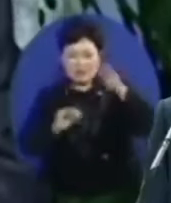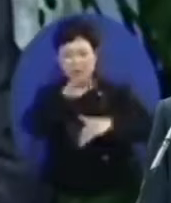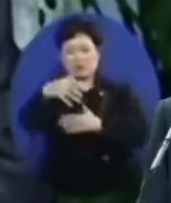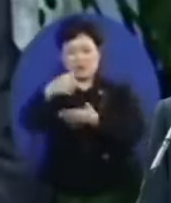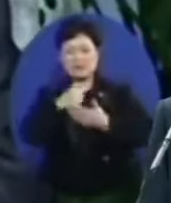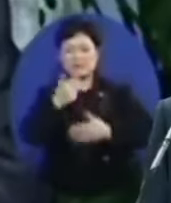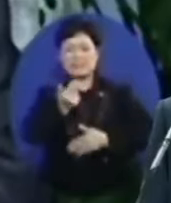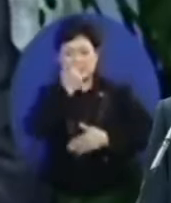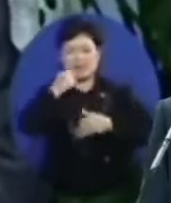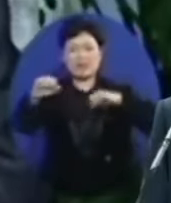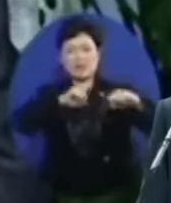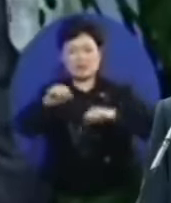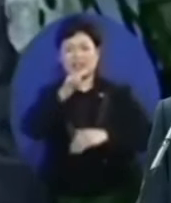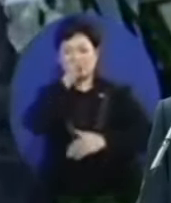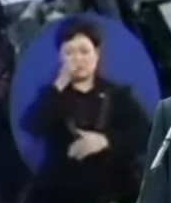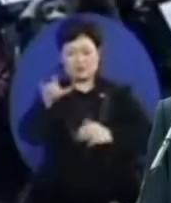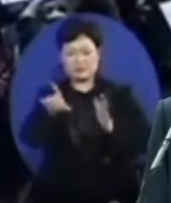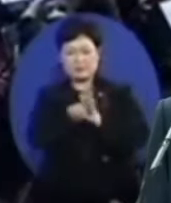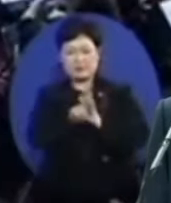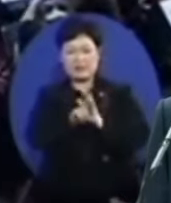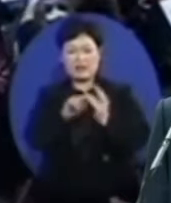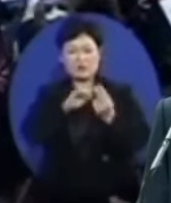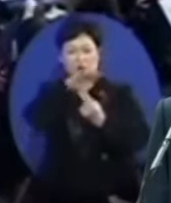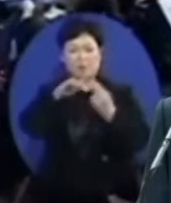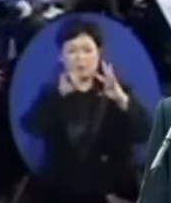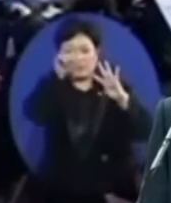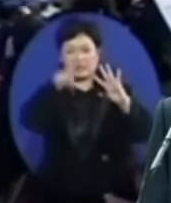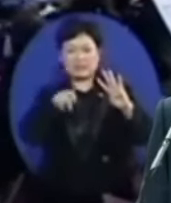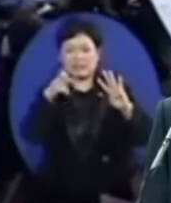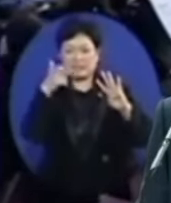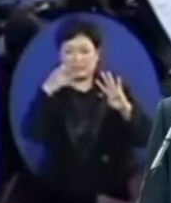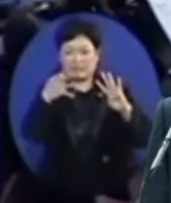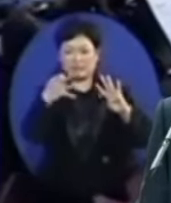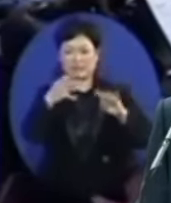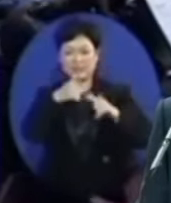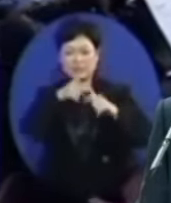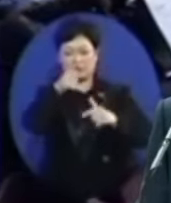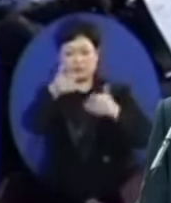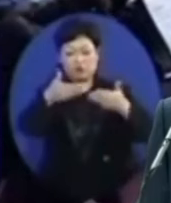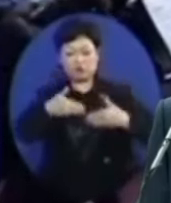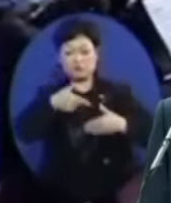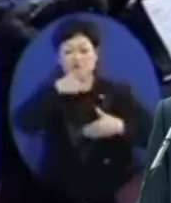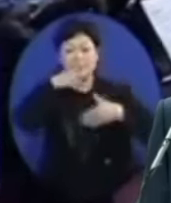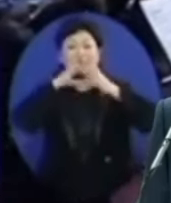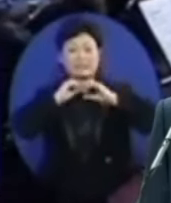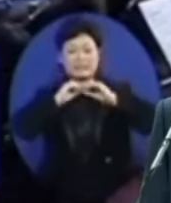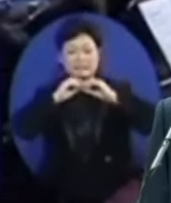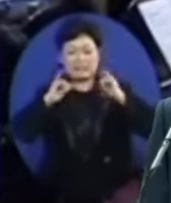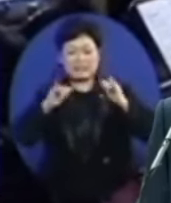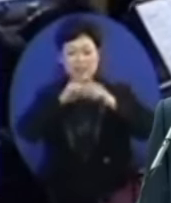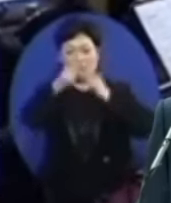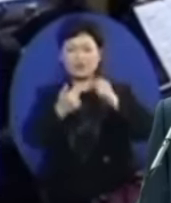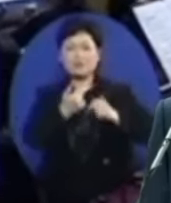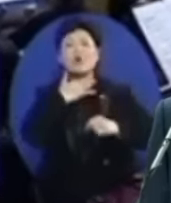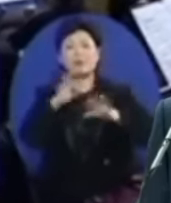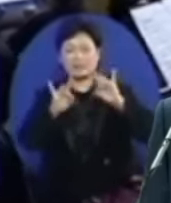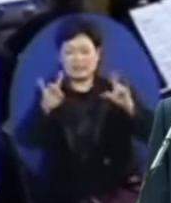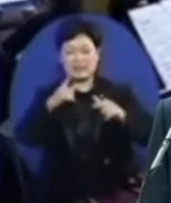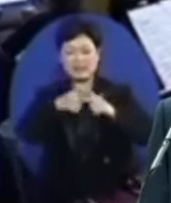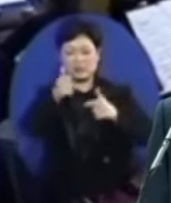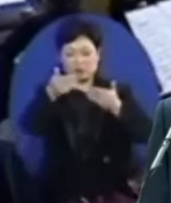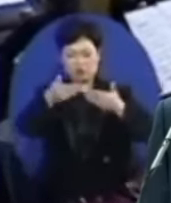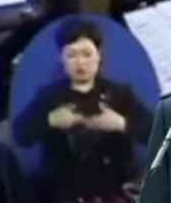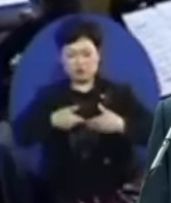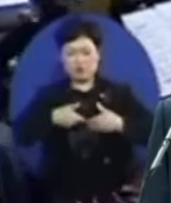생명의 역사가 일어나기 시작하는 것입니다. 요한복음 4장 14절에 내가 주는 물을 마시는 자는 영원히 목마르지 아니하리니 내가 주는 물은